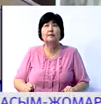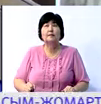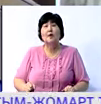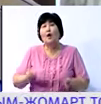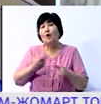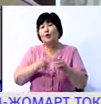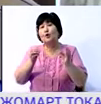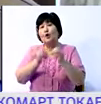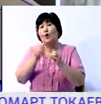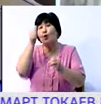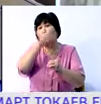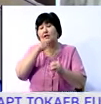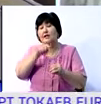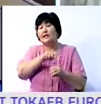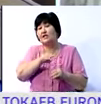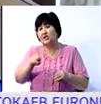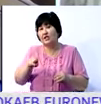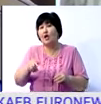Осы 10 жыл ішінде бізде